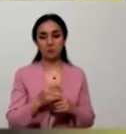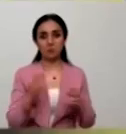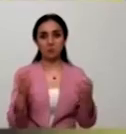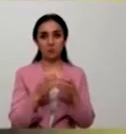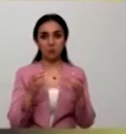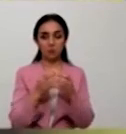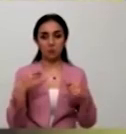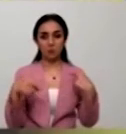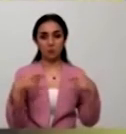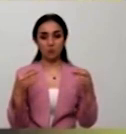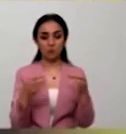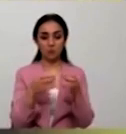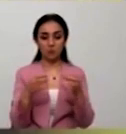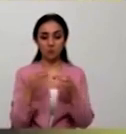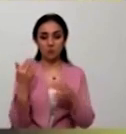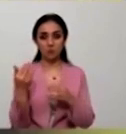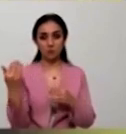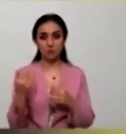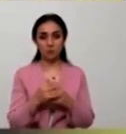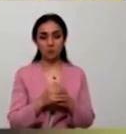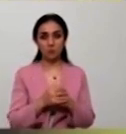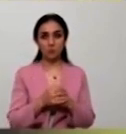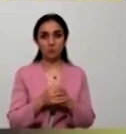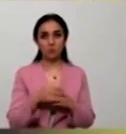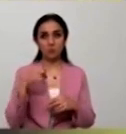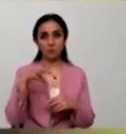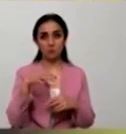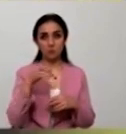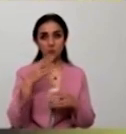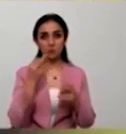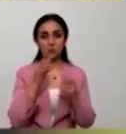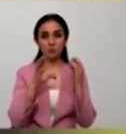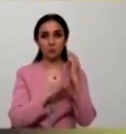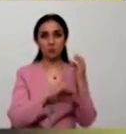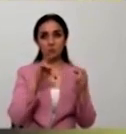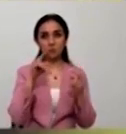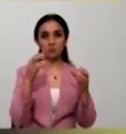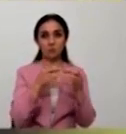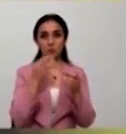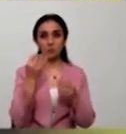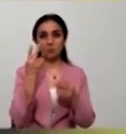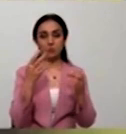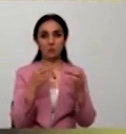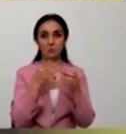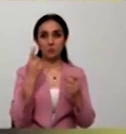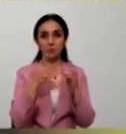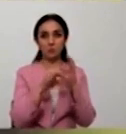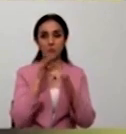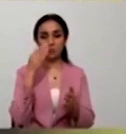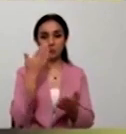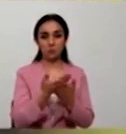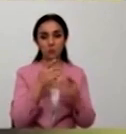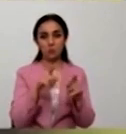jamoalar, ya'ni futbol jamoalari qurada so'nggi, ya'ni D guruhga ikki jamoadan birining